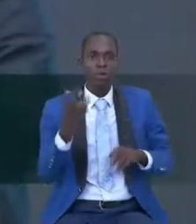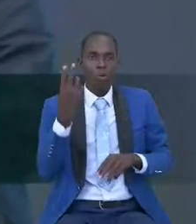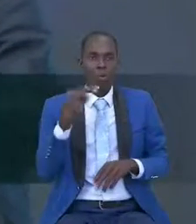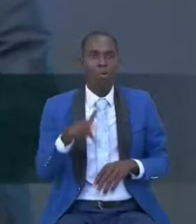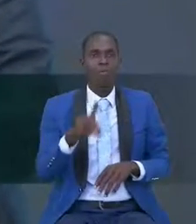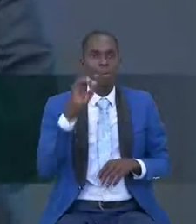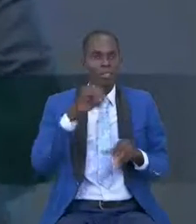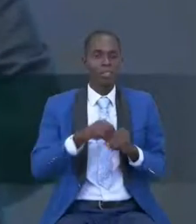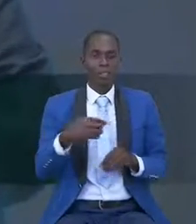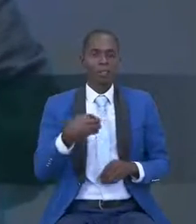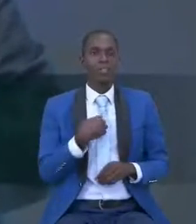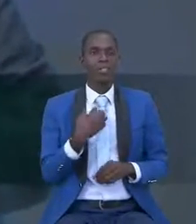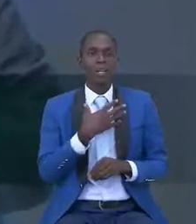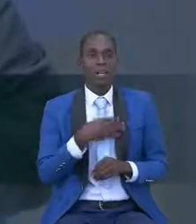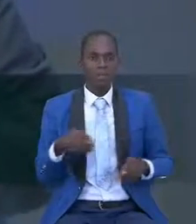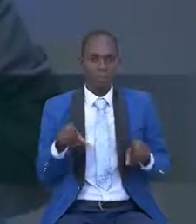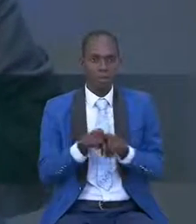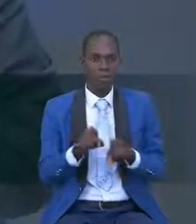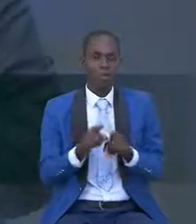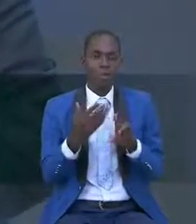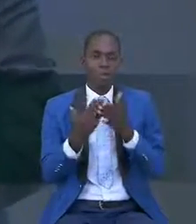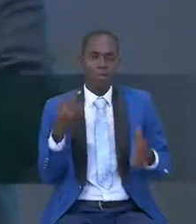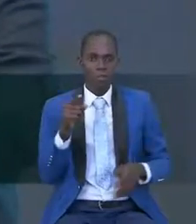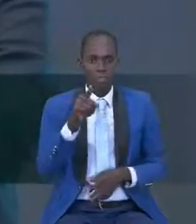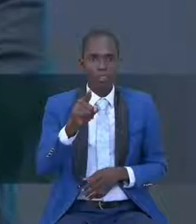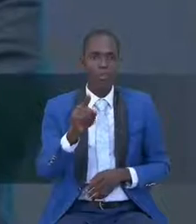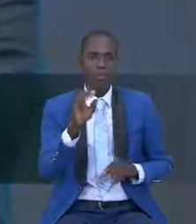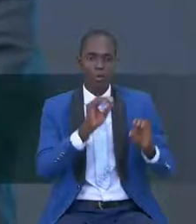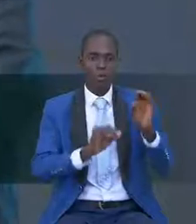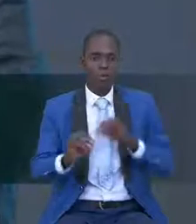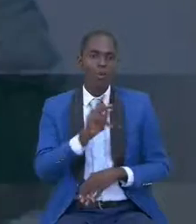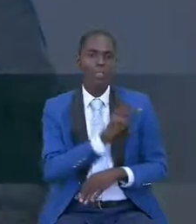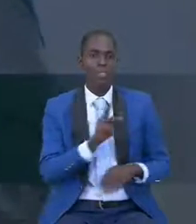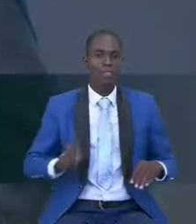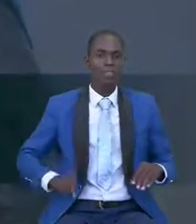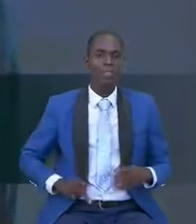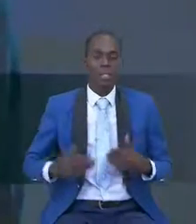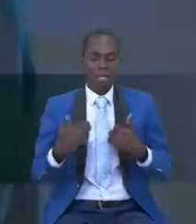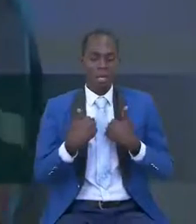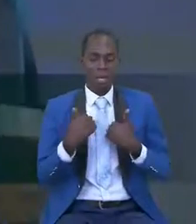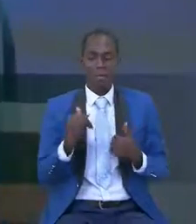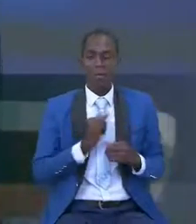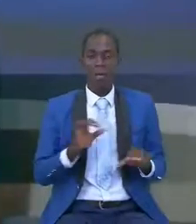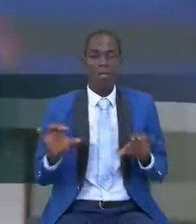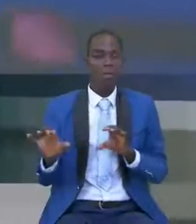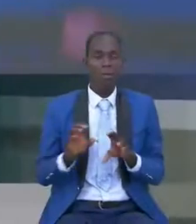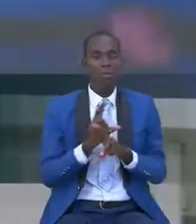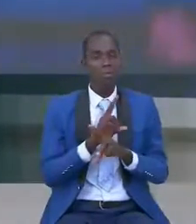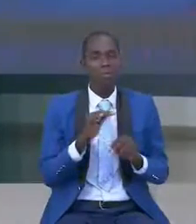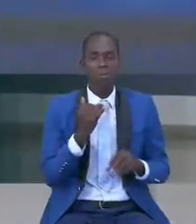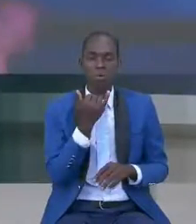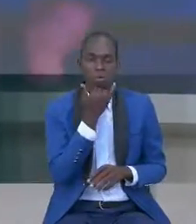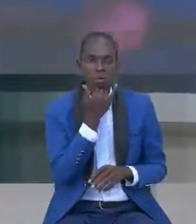innocent devant lui. Et devant toi non plus, ô roi, je n'ai rien fait de